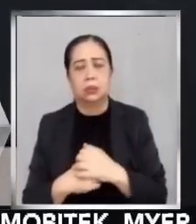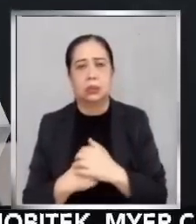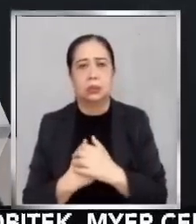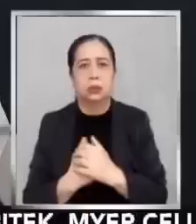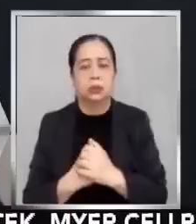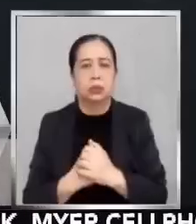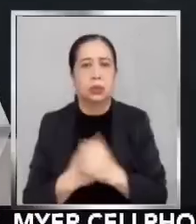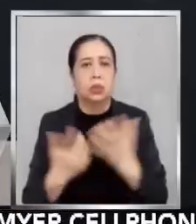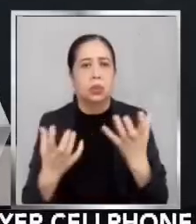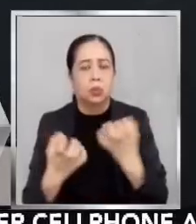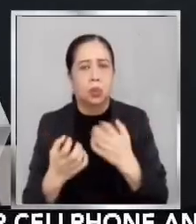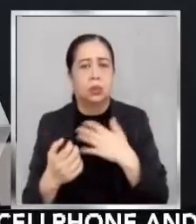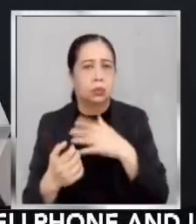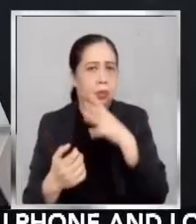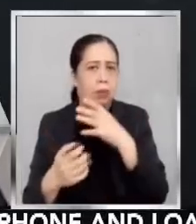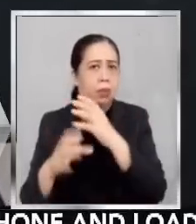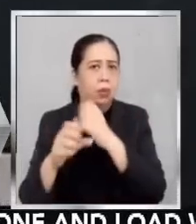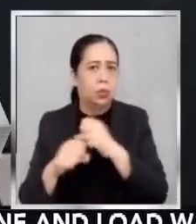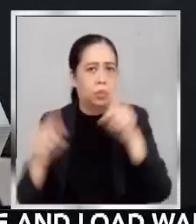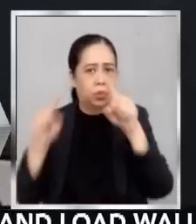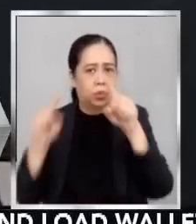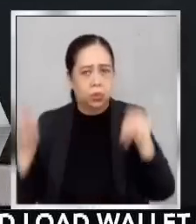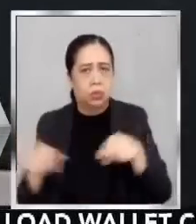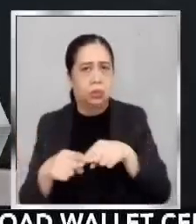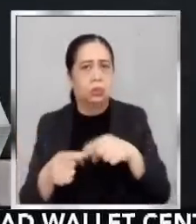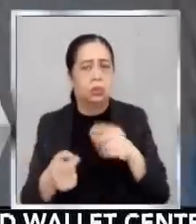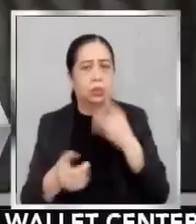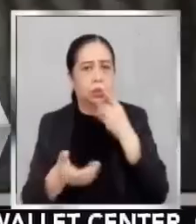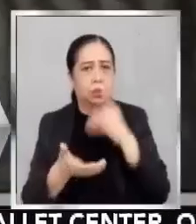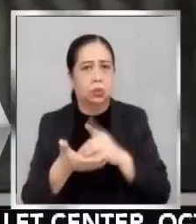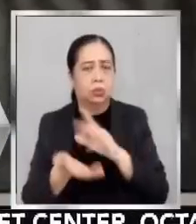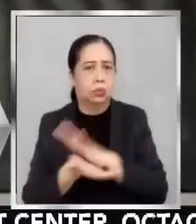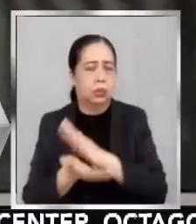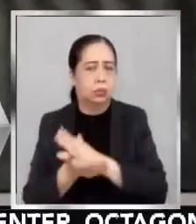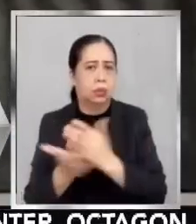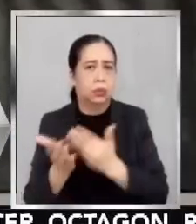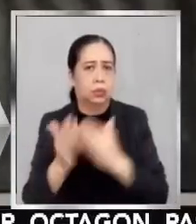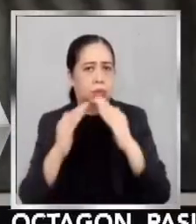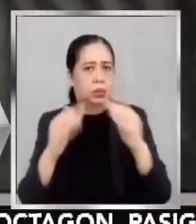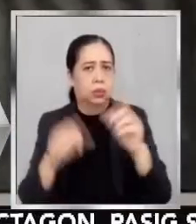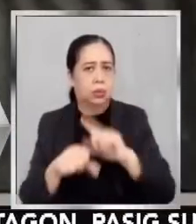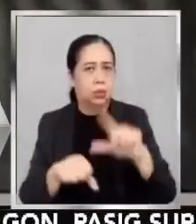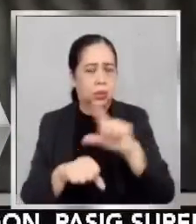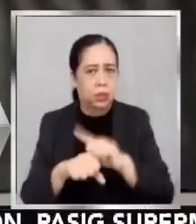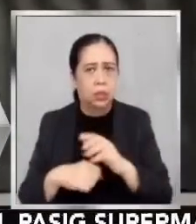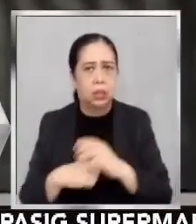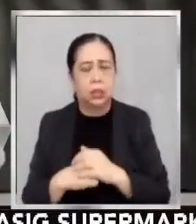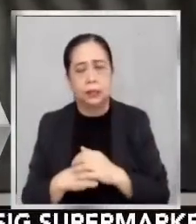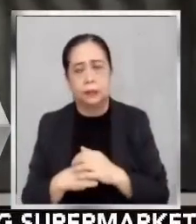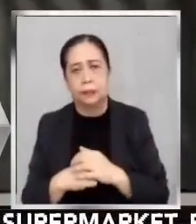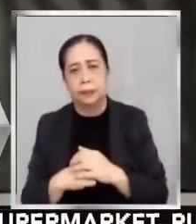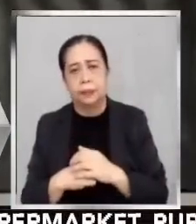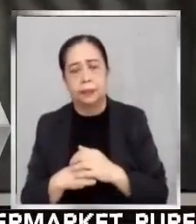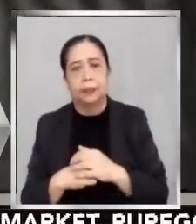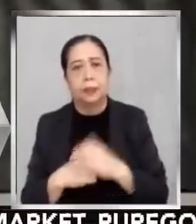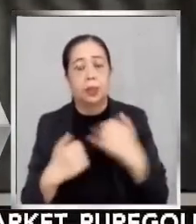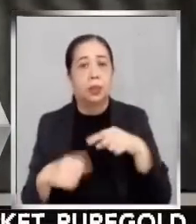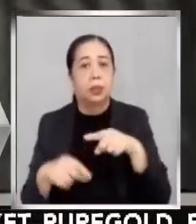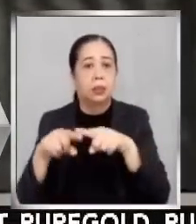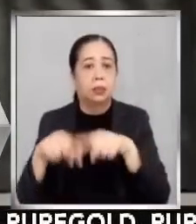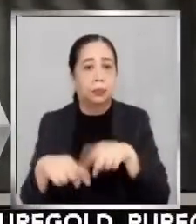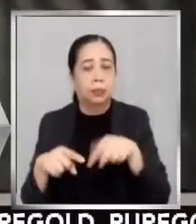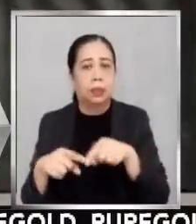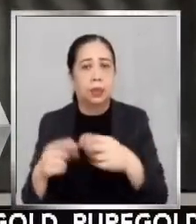Gusto ni Mama na makuha yung title. Ito kasi yung sitwasyon na to, nakadepende tayo dun sa magsasoli